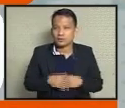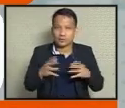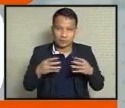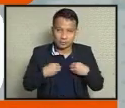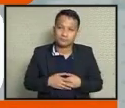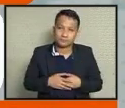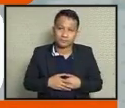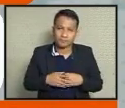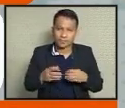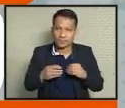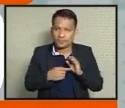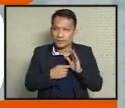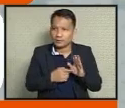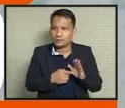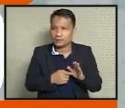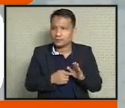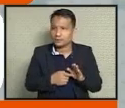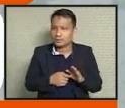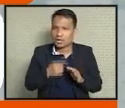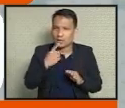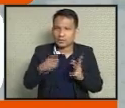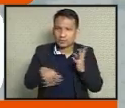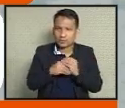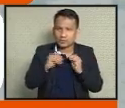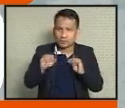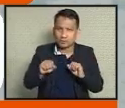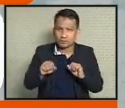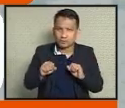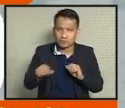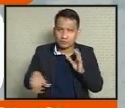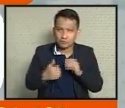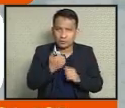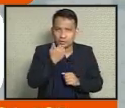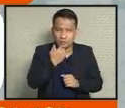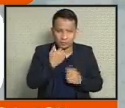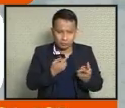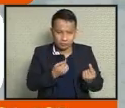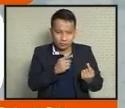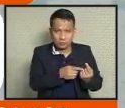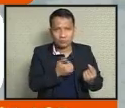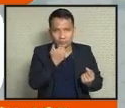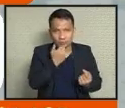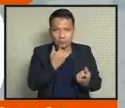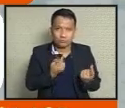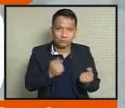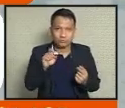go with the flow. But dagdagan mo na rin, sir. Dagdagan mo na rin. When you're in Rome, do what the Romans do.